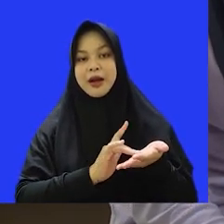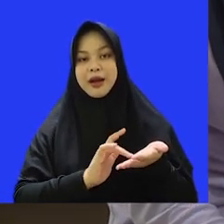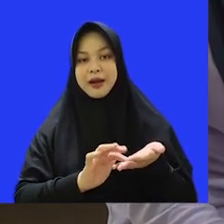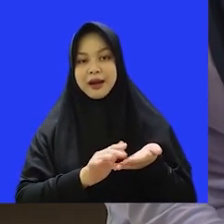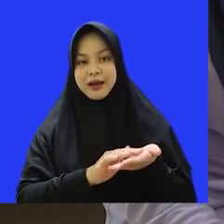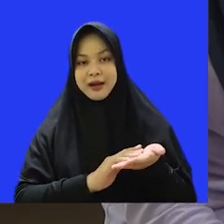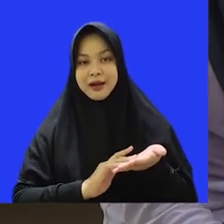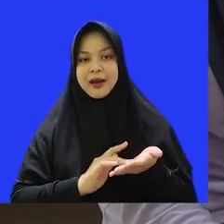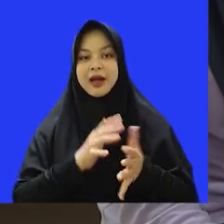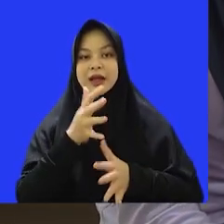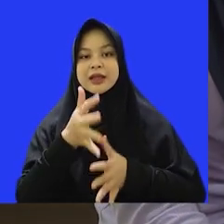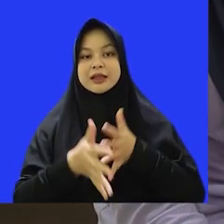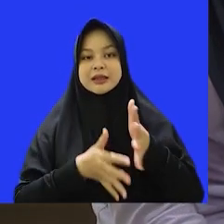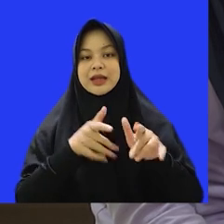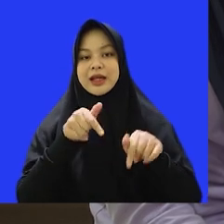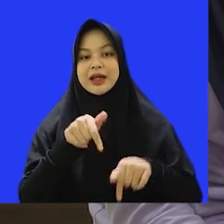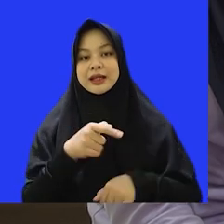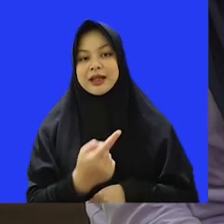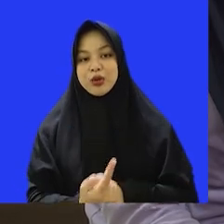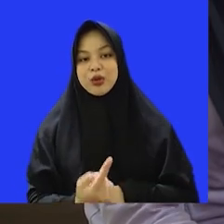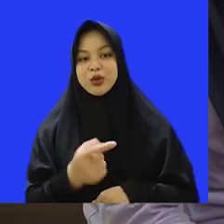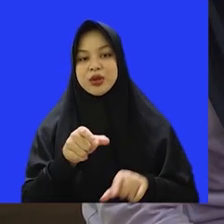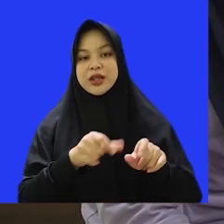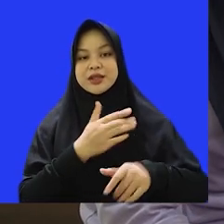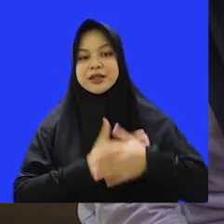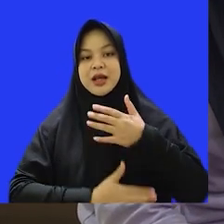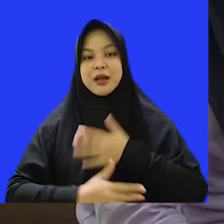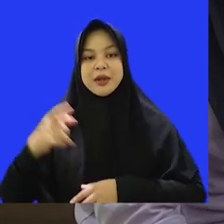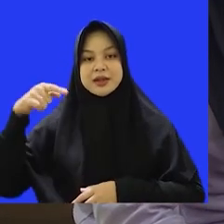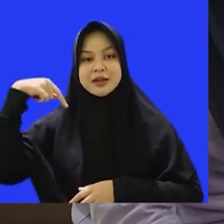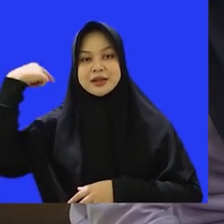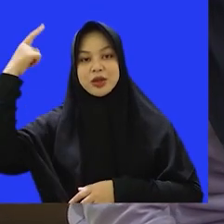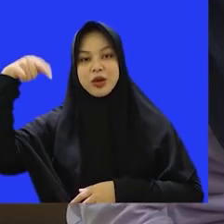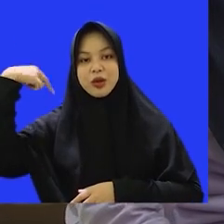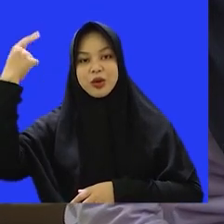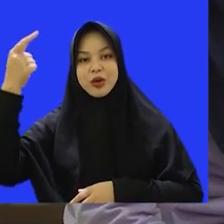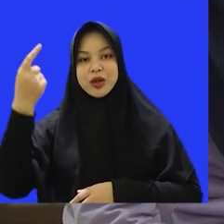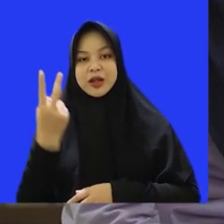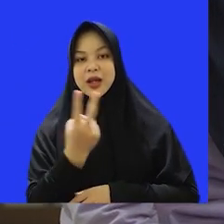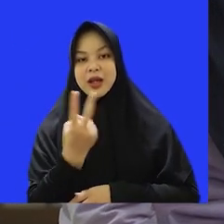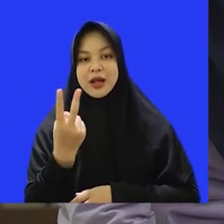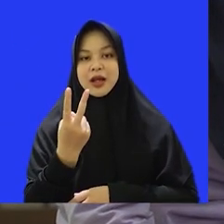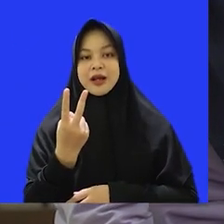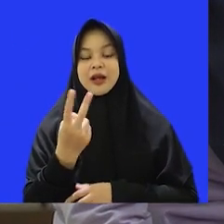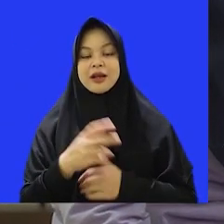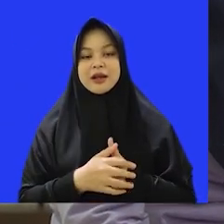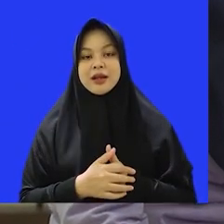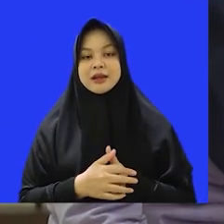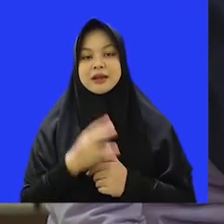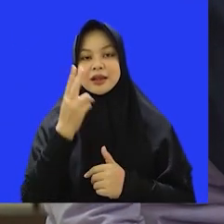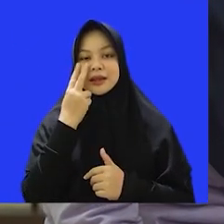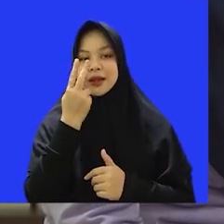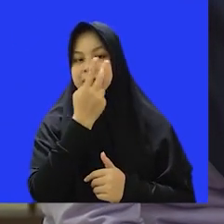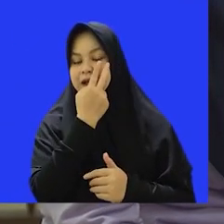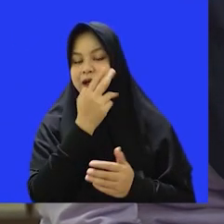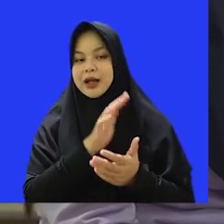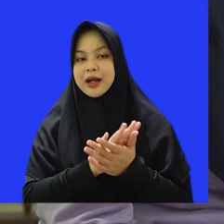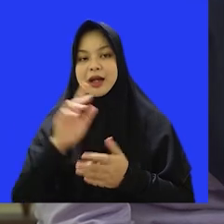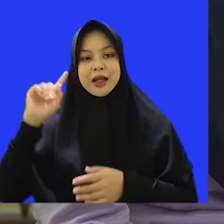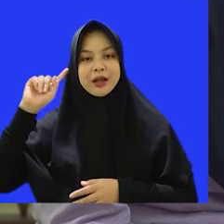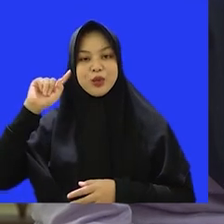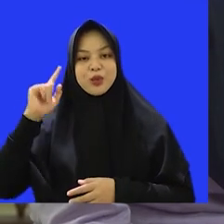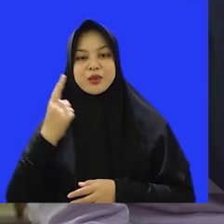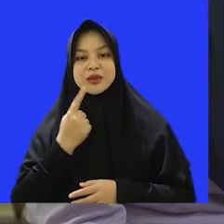perabaan atau sentuhan. Bahasa isyarat ini untuk disabilitas sensori ganda, netra, dan rungu wicara.